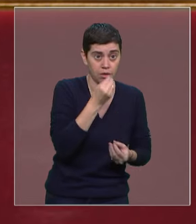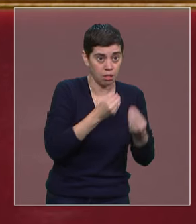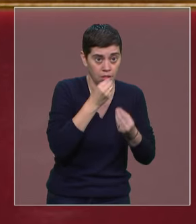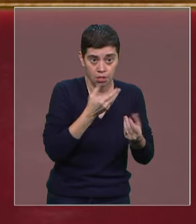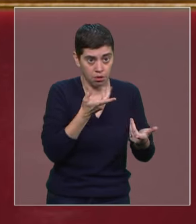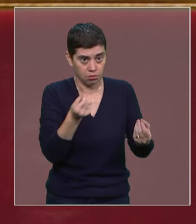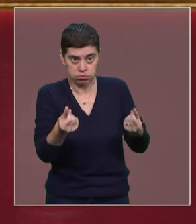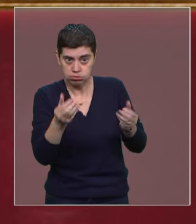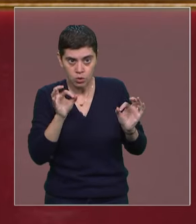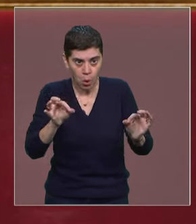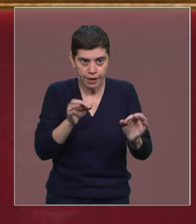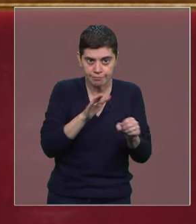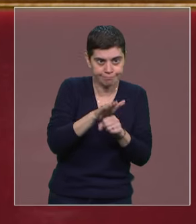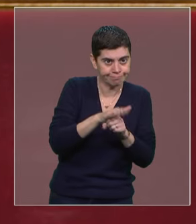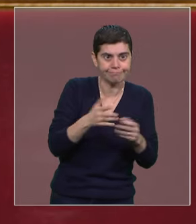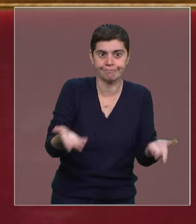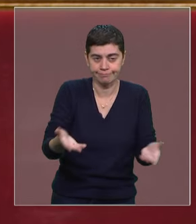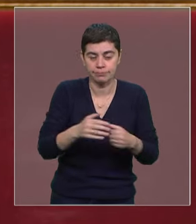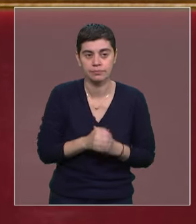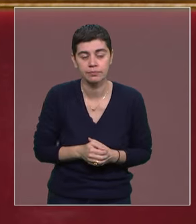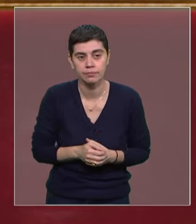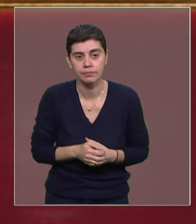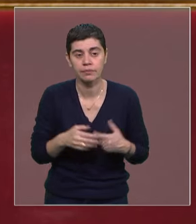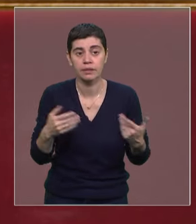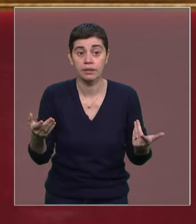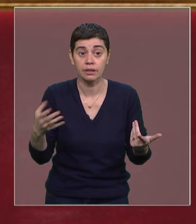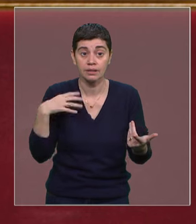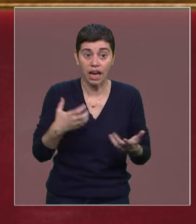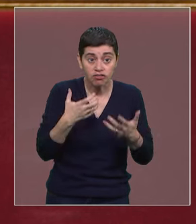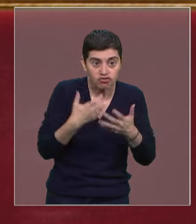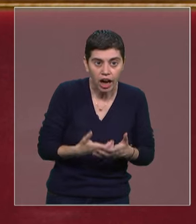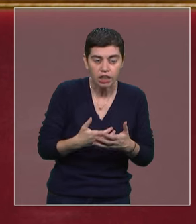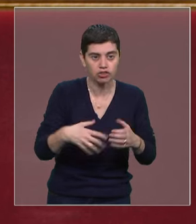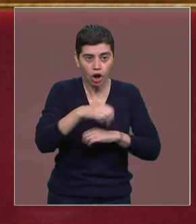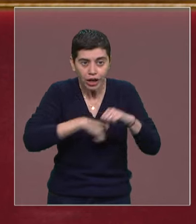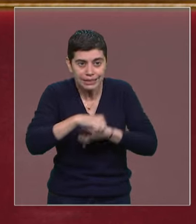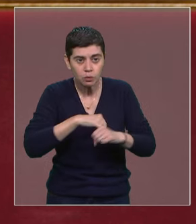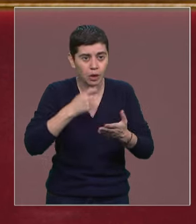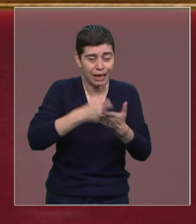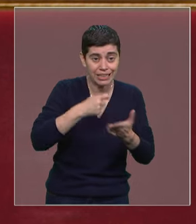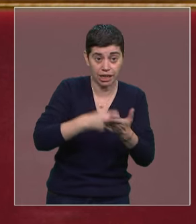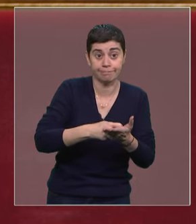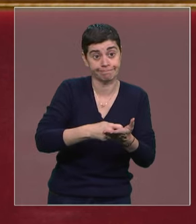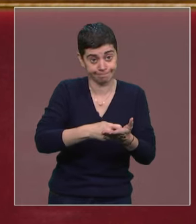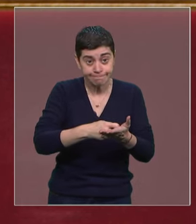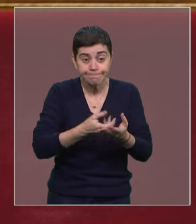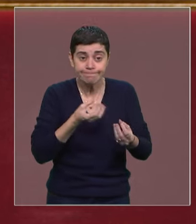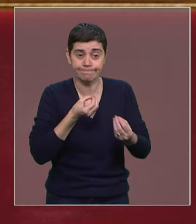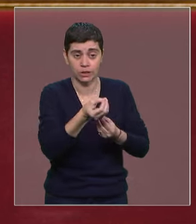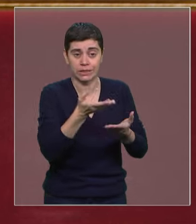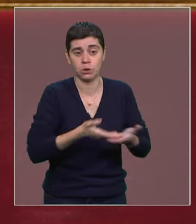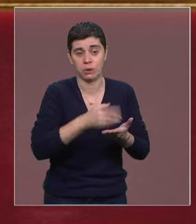convenablement. De plus, une augmentation alarmante des charges logistiques et d'achat menace leur existence